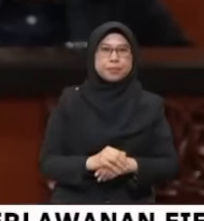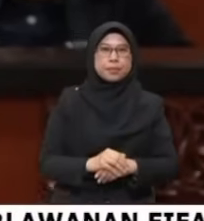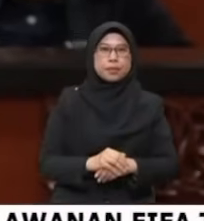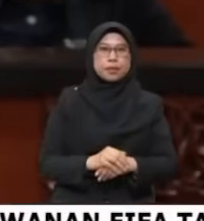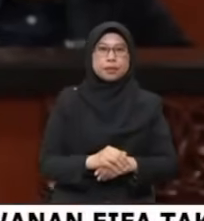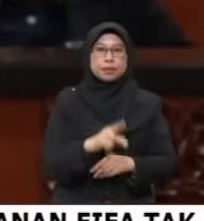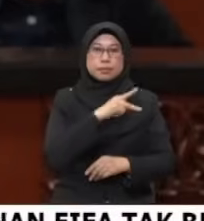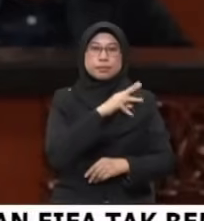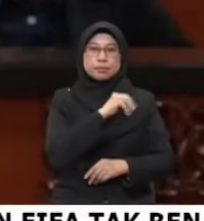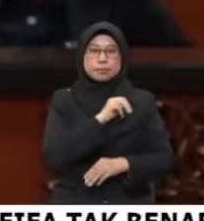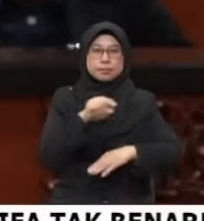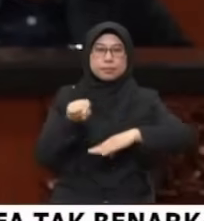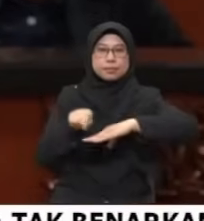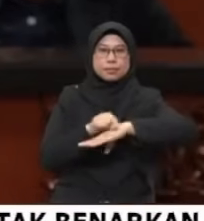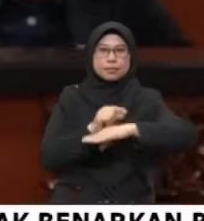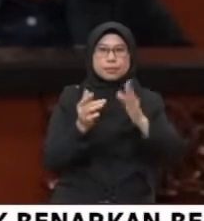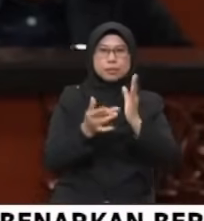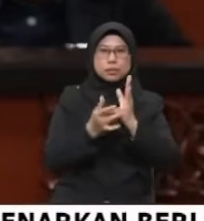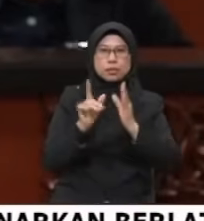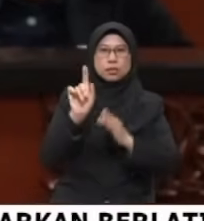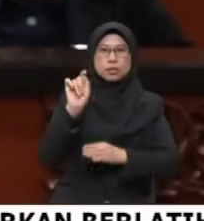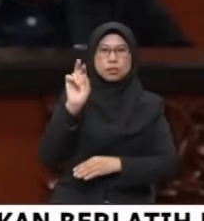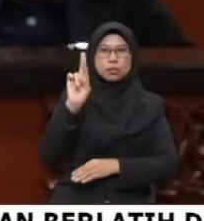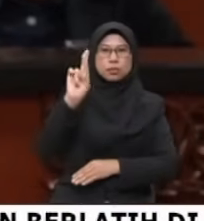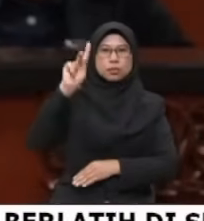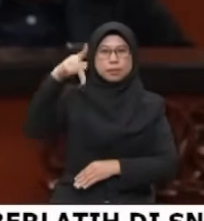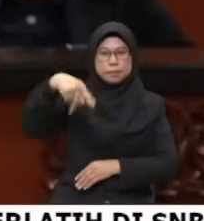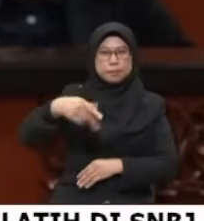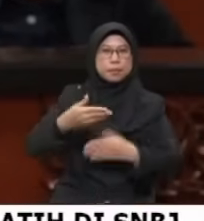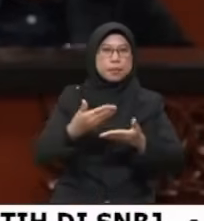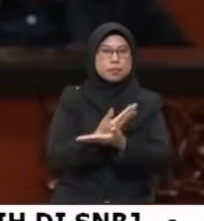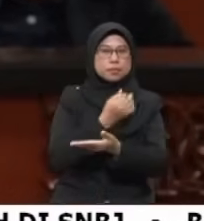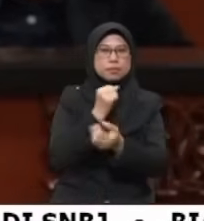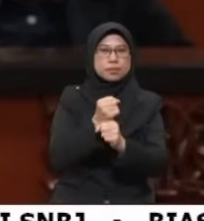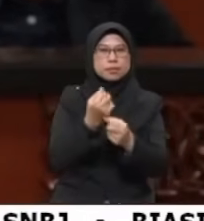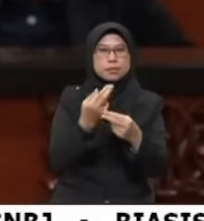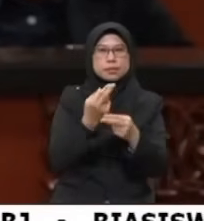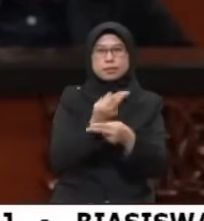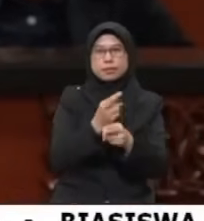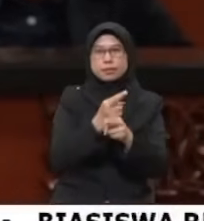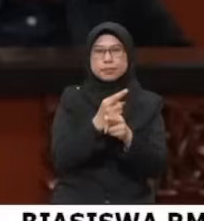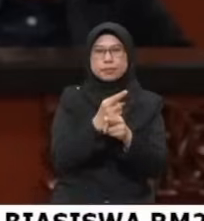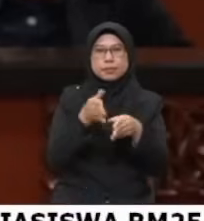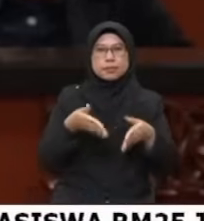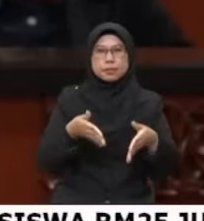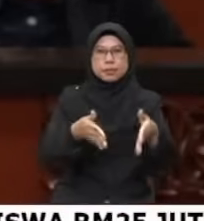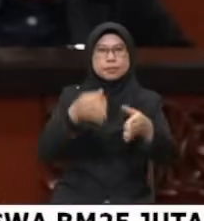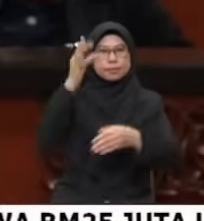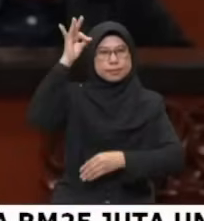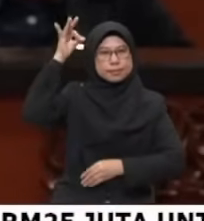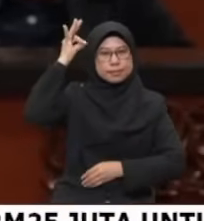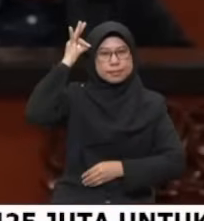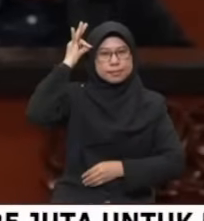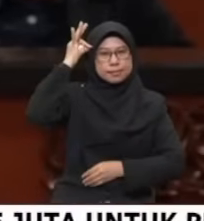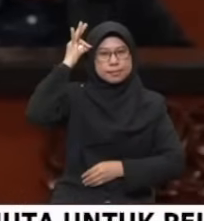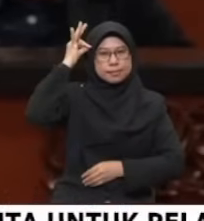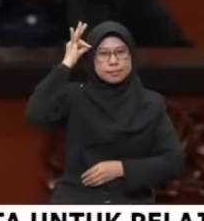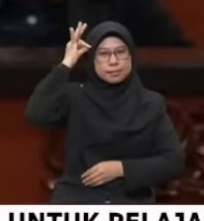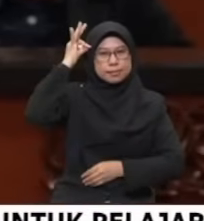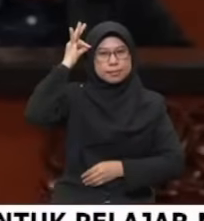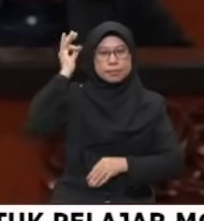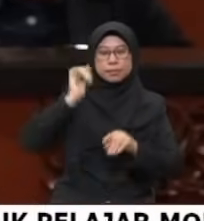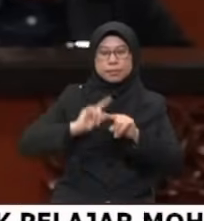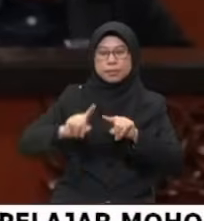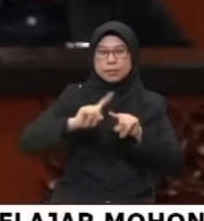Kementerian turut mengguna pakai teknologi turapan baharu dalam kerja-kerja penyelenggaraan Jalan persekutuan dan sehubungan itu